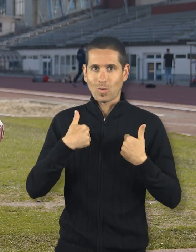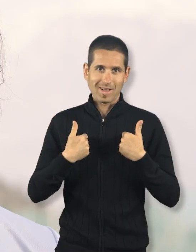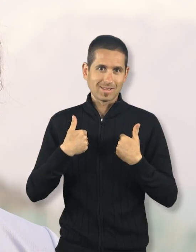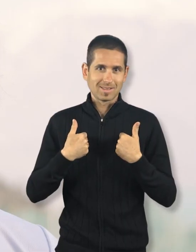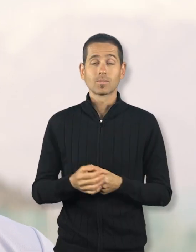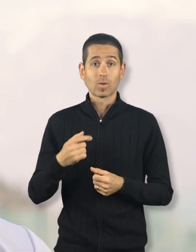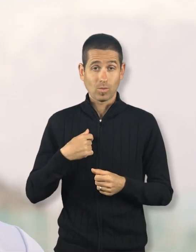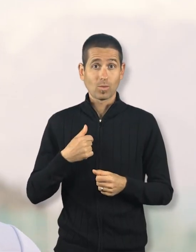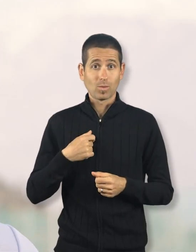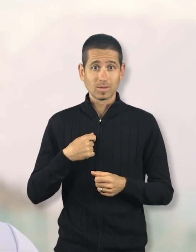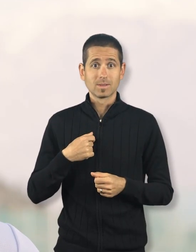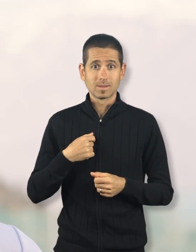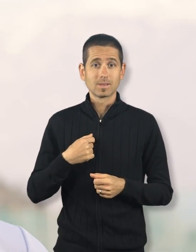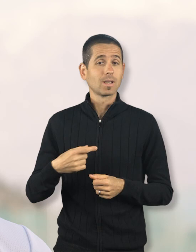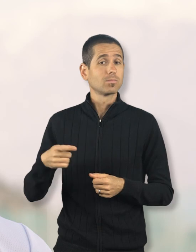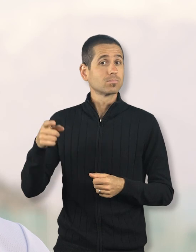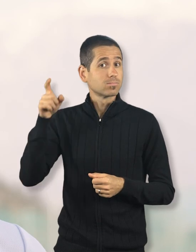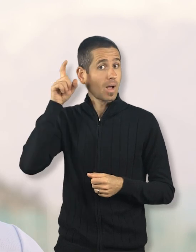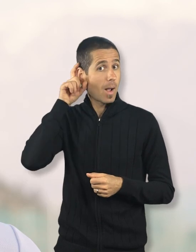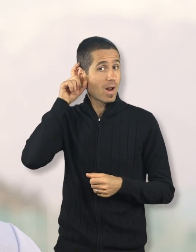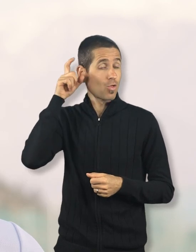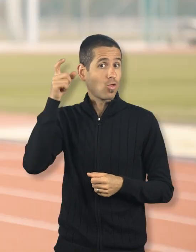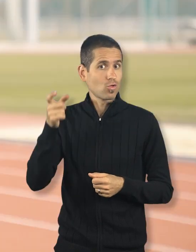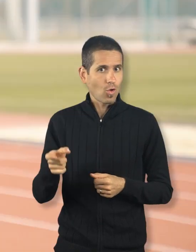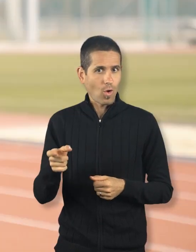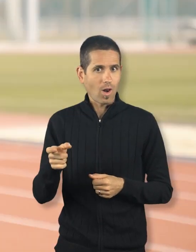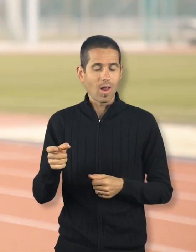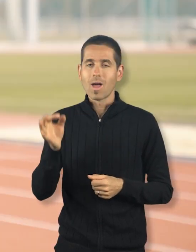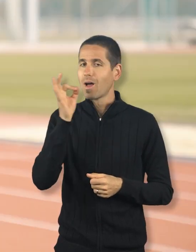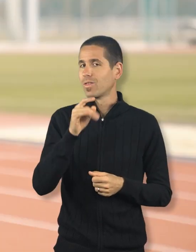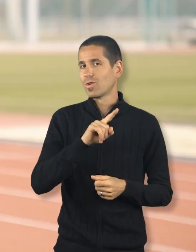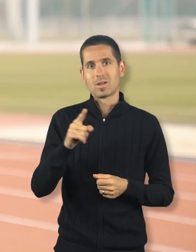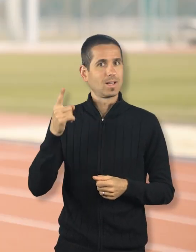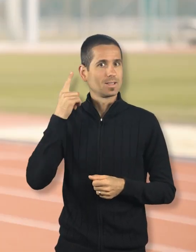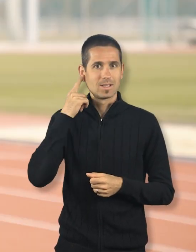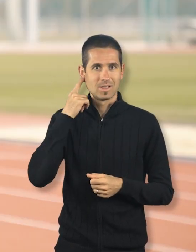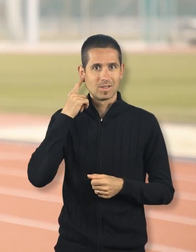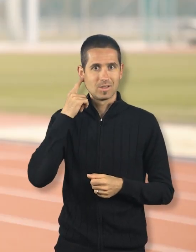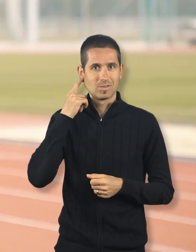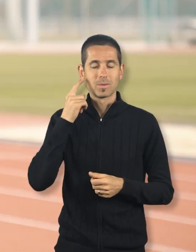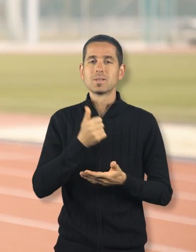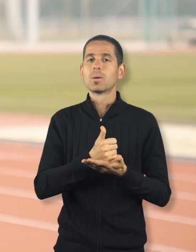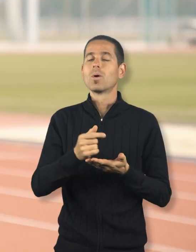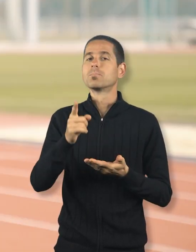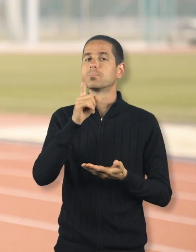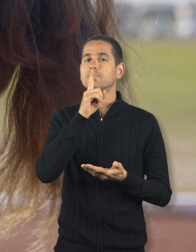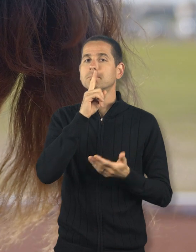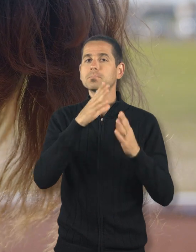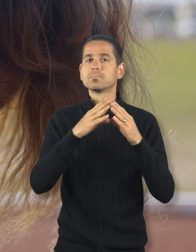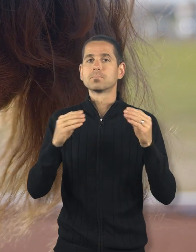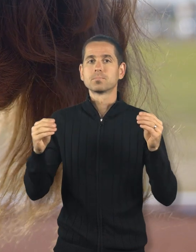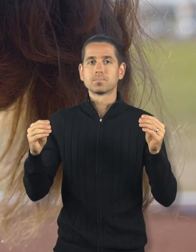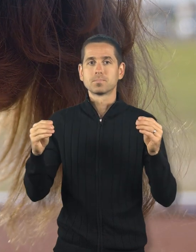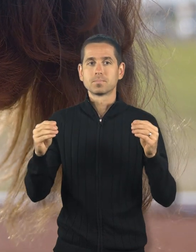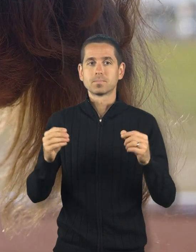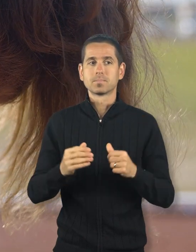Ko si dam slušni aparat dol, nič ne slišim, je zgolj tišina.